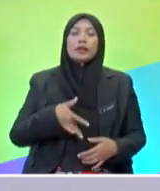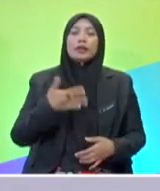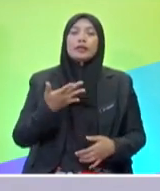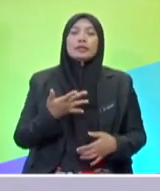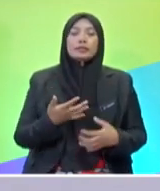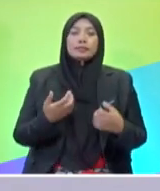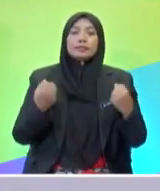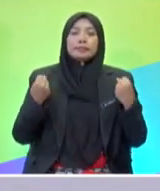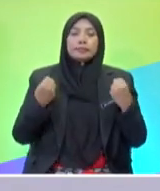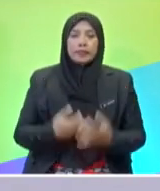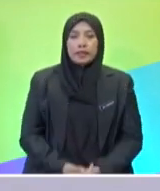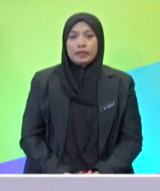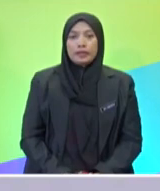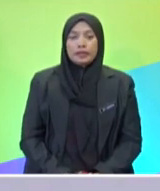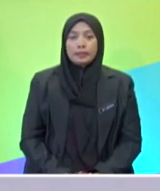rasa diri kita ni